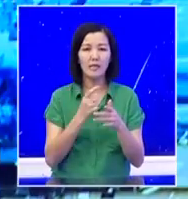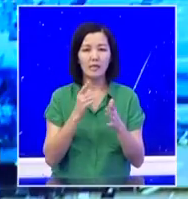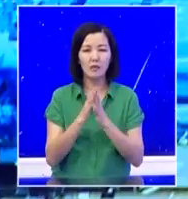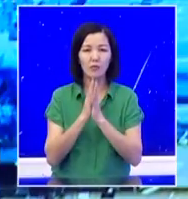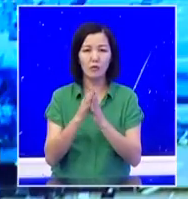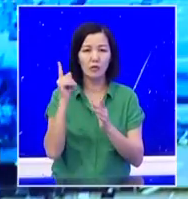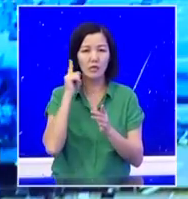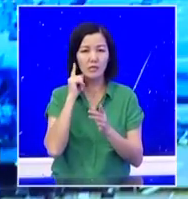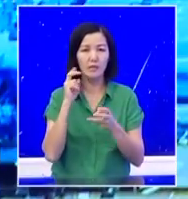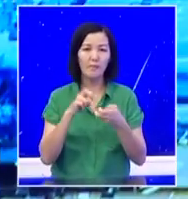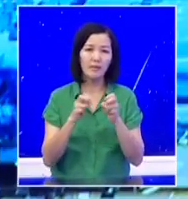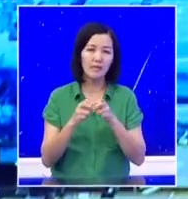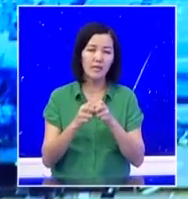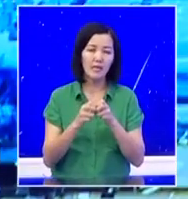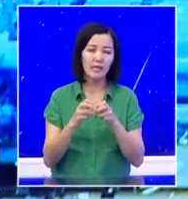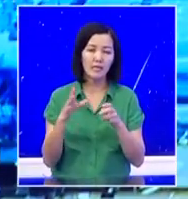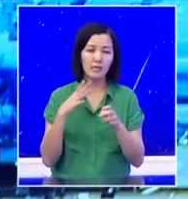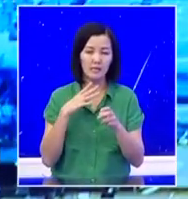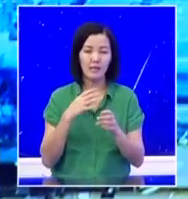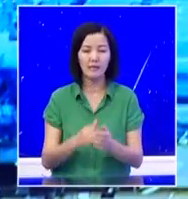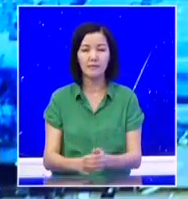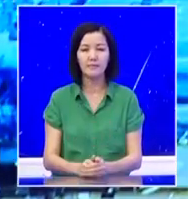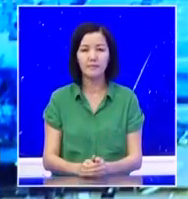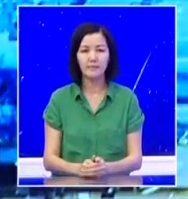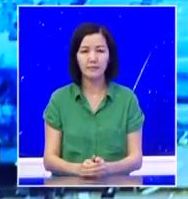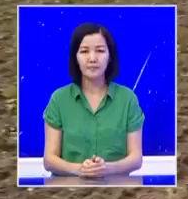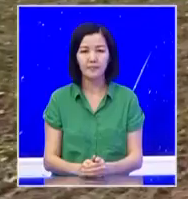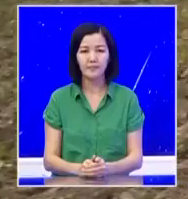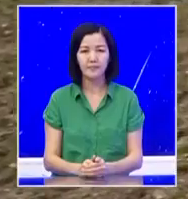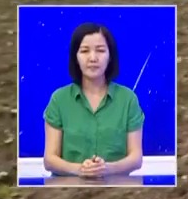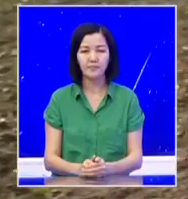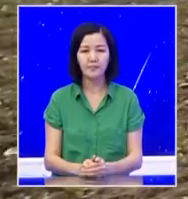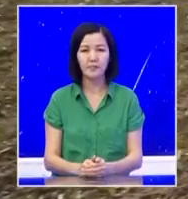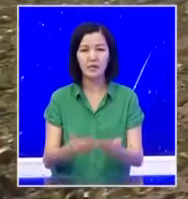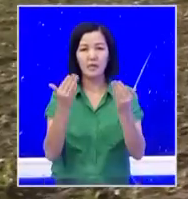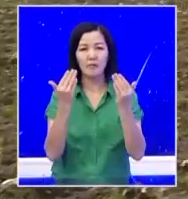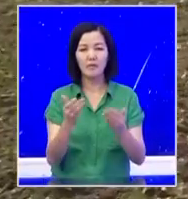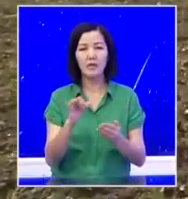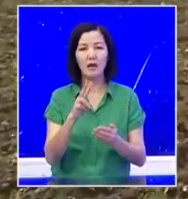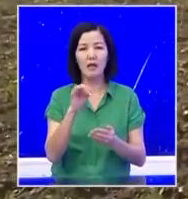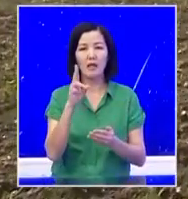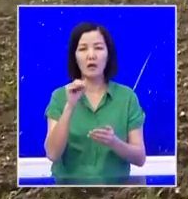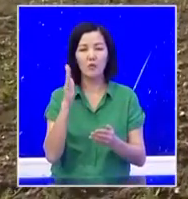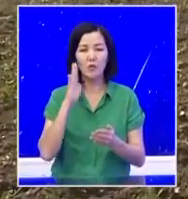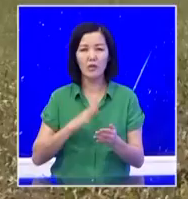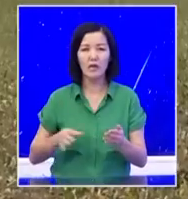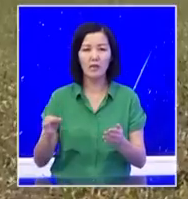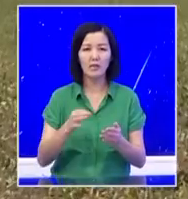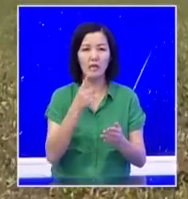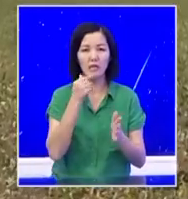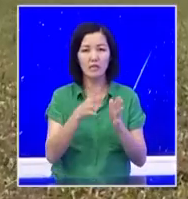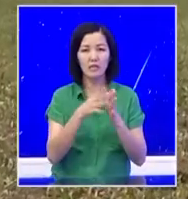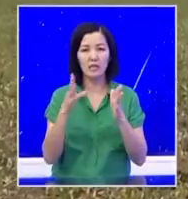Шаруалардың өтініштерін тыңдап, бірқатар мәселелерін тыңдап қайтты. Билалы көл ауданында тәтті түбірді 47